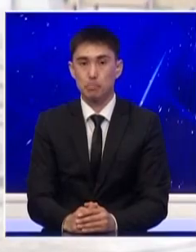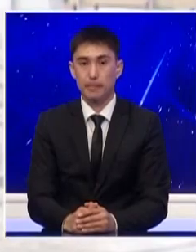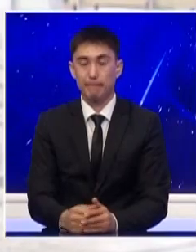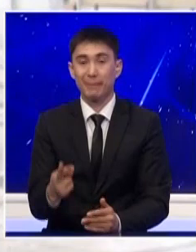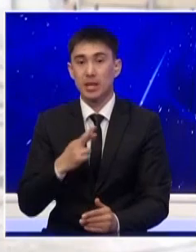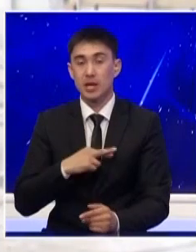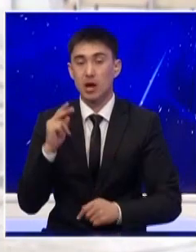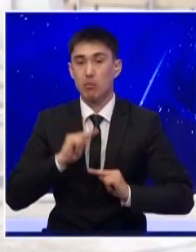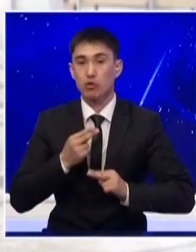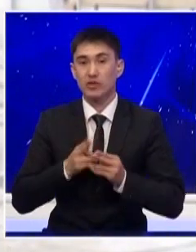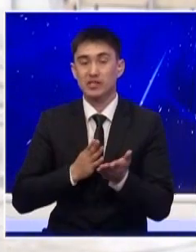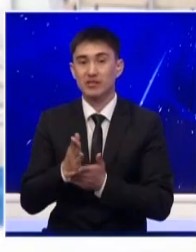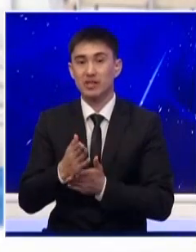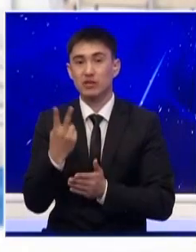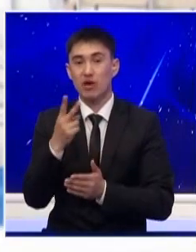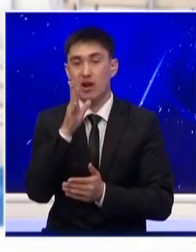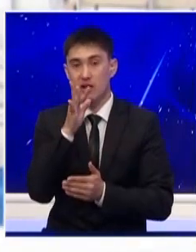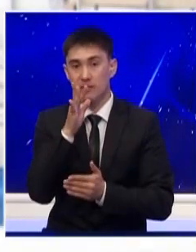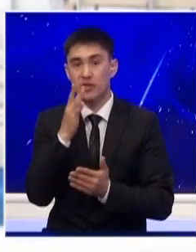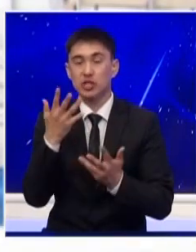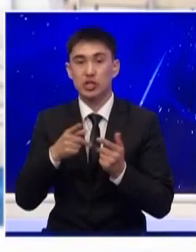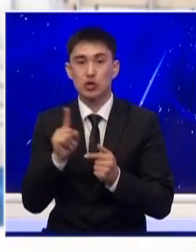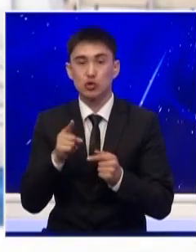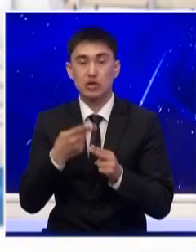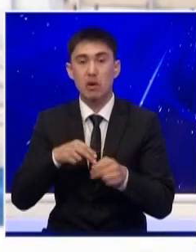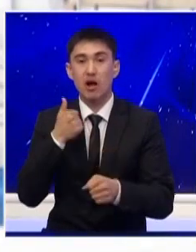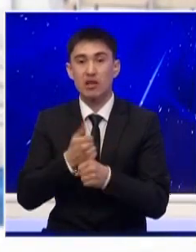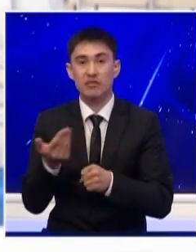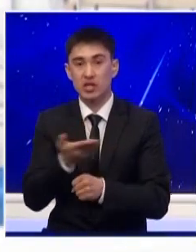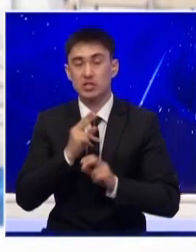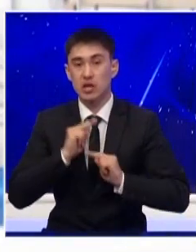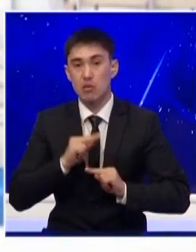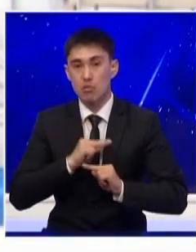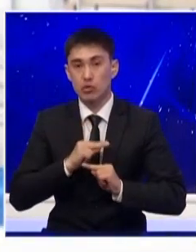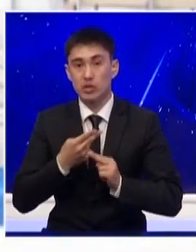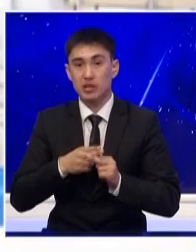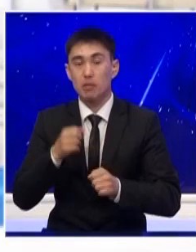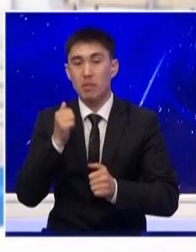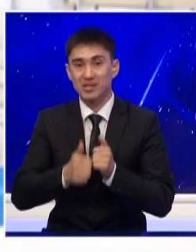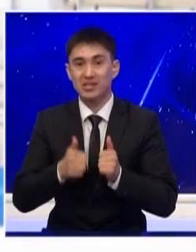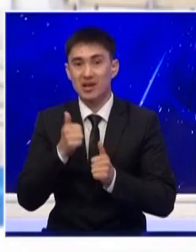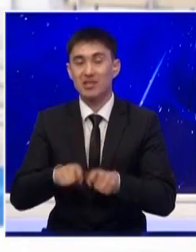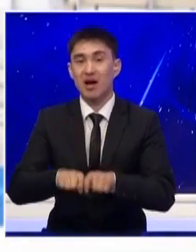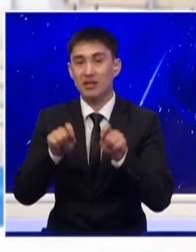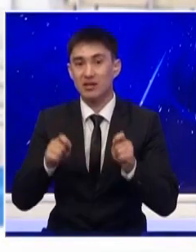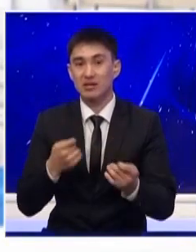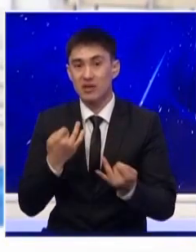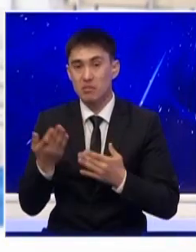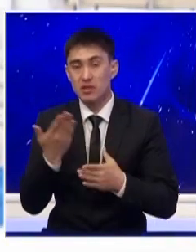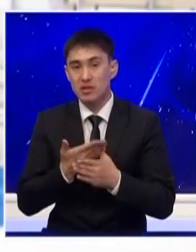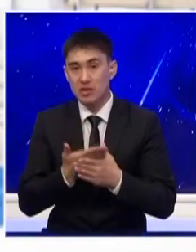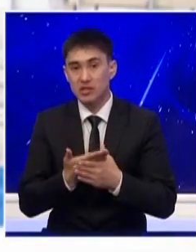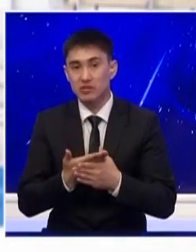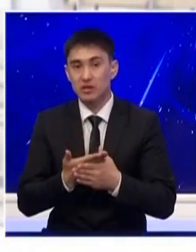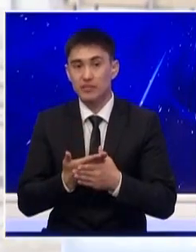Я работаю в данной сфере порядка 2 лет. Считаю, что самое главное в нашей работе – это постоянное открытое взаимодействие